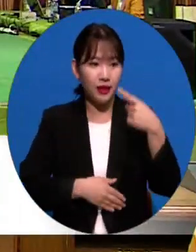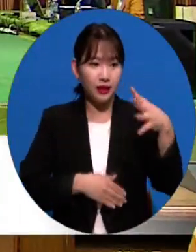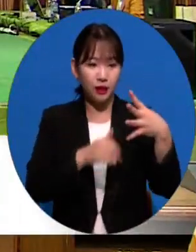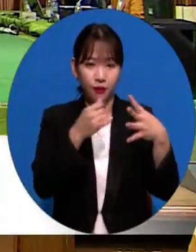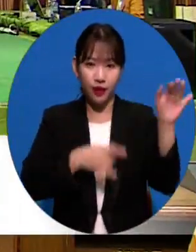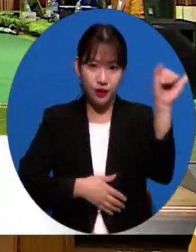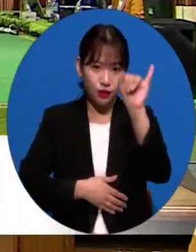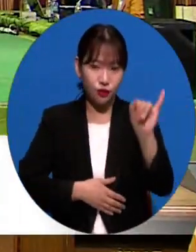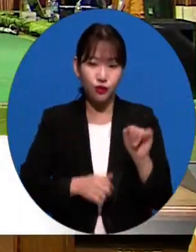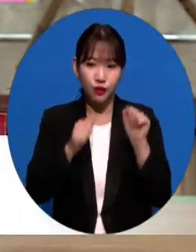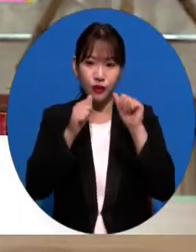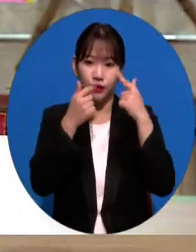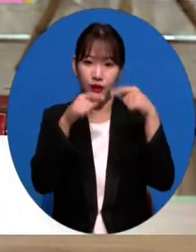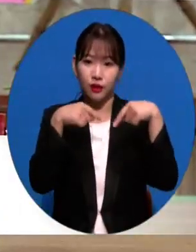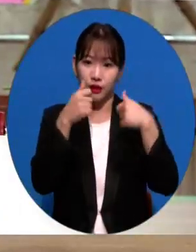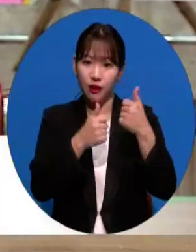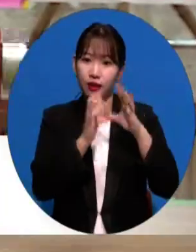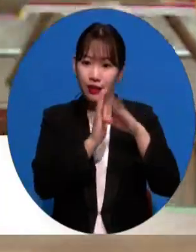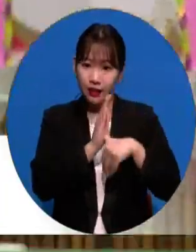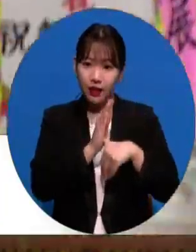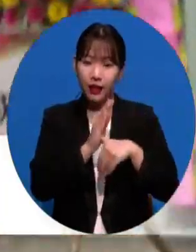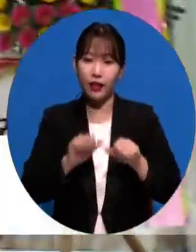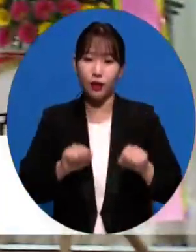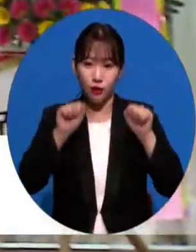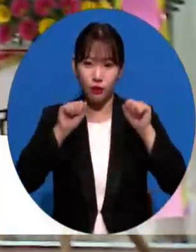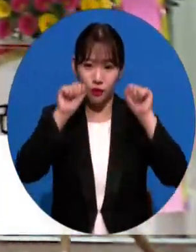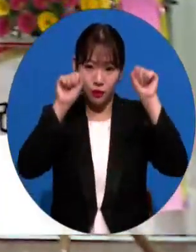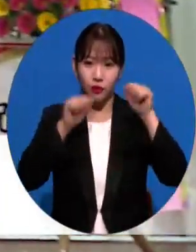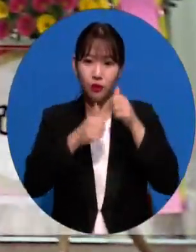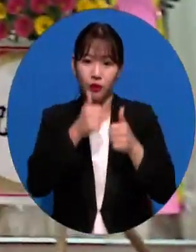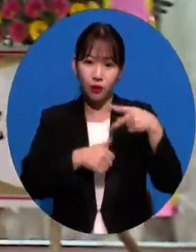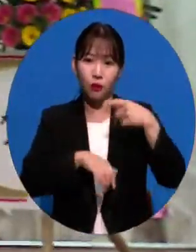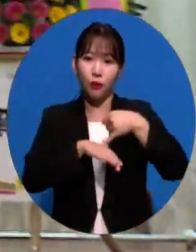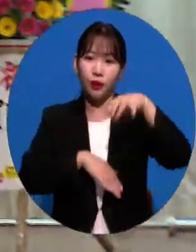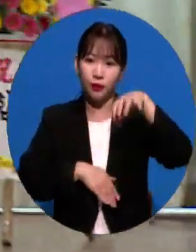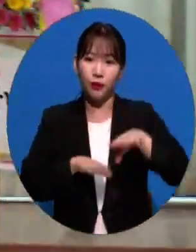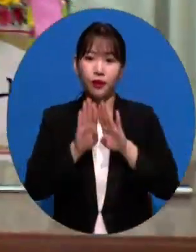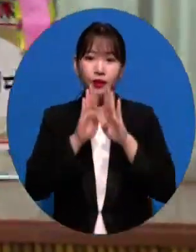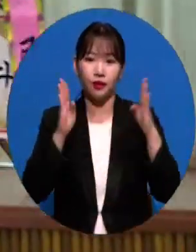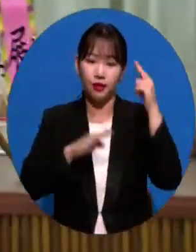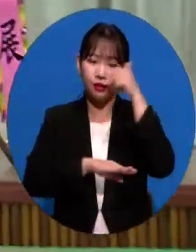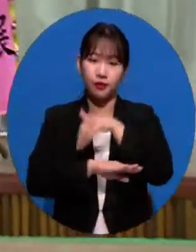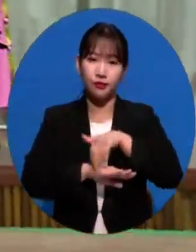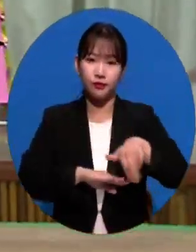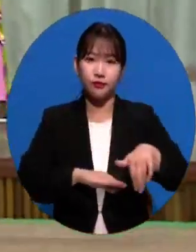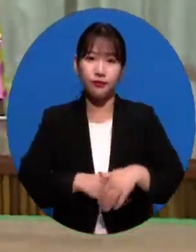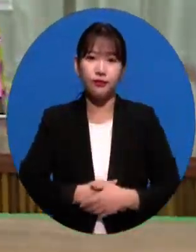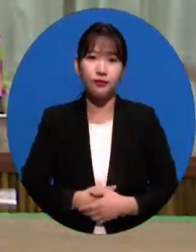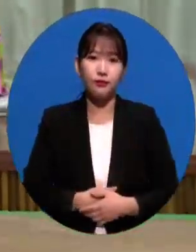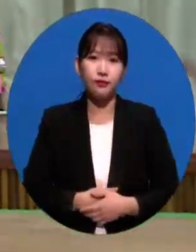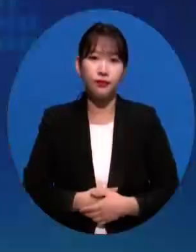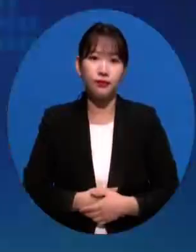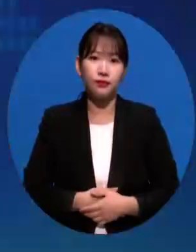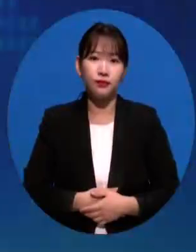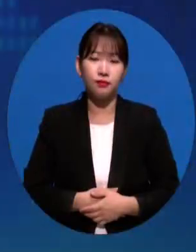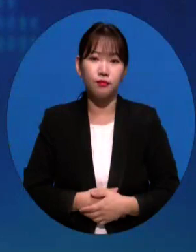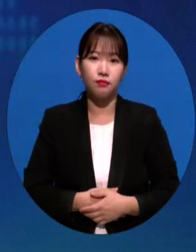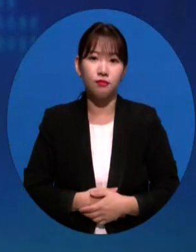제104회 전국체전의 역도 경기도 완도 청해진 스포츠센터에서 열릴 예정입니다.